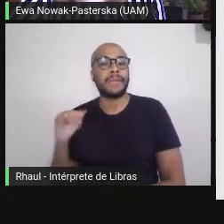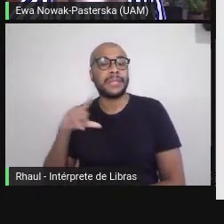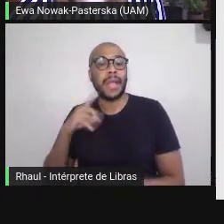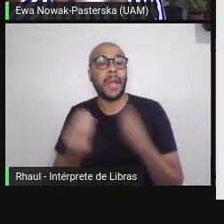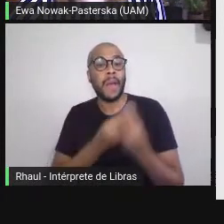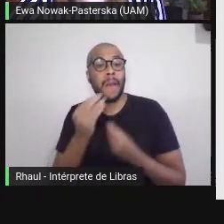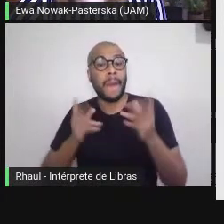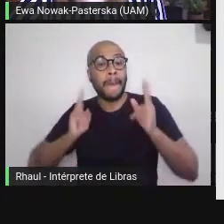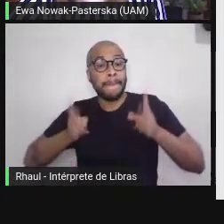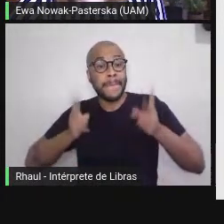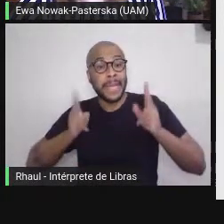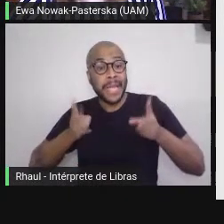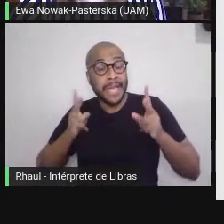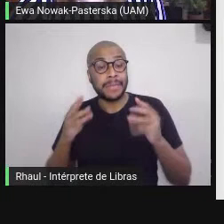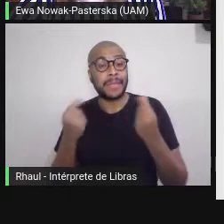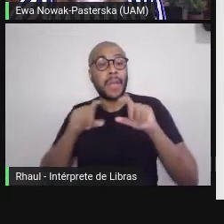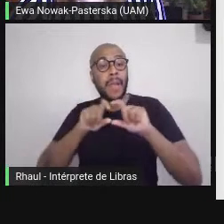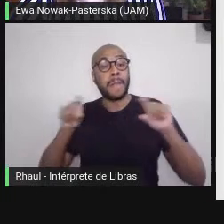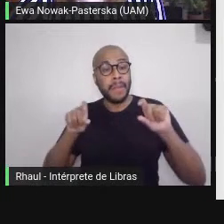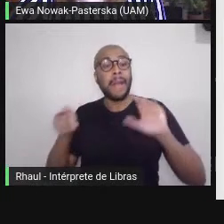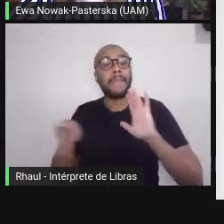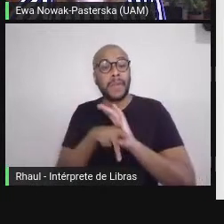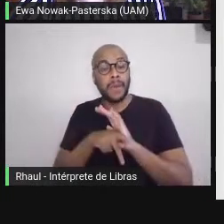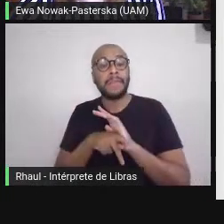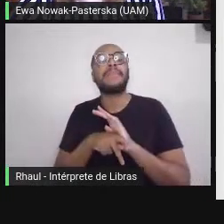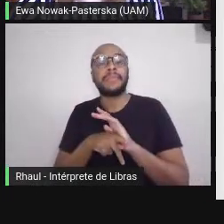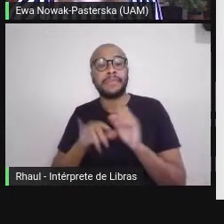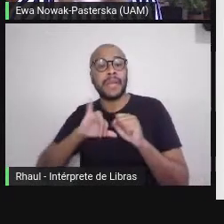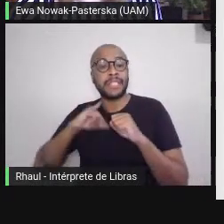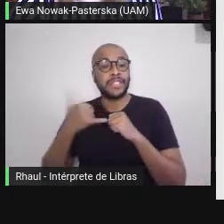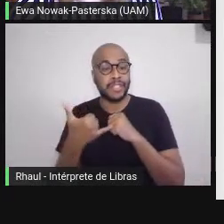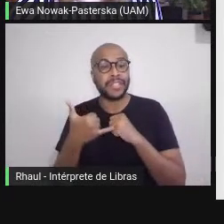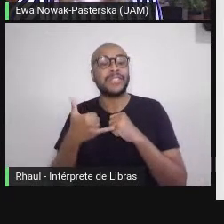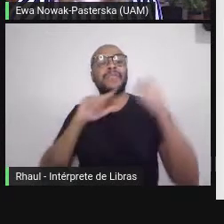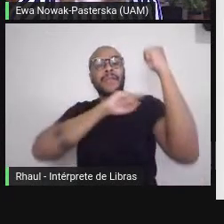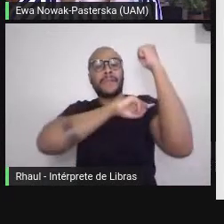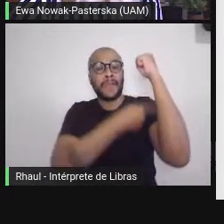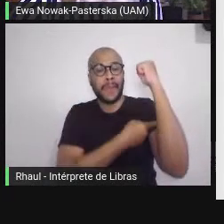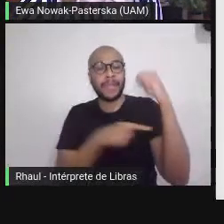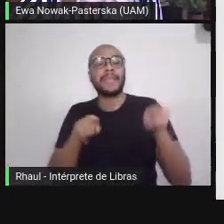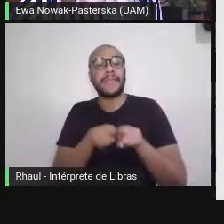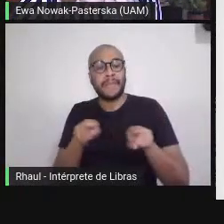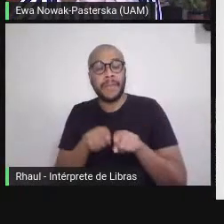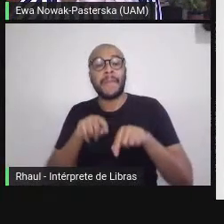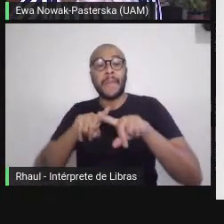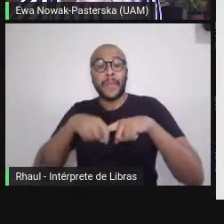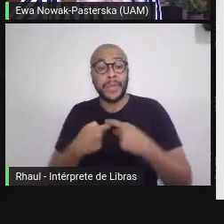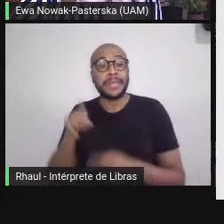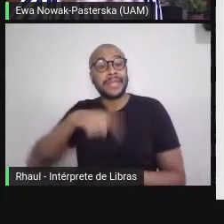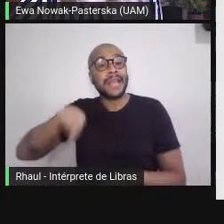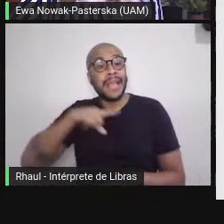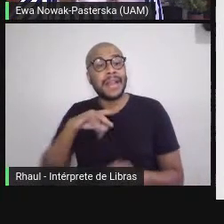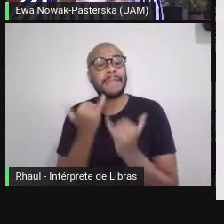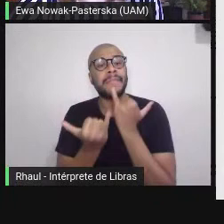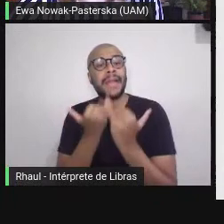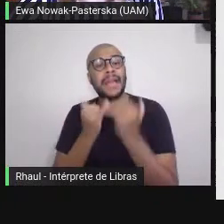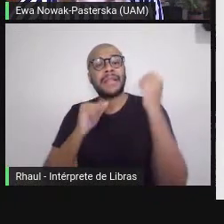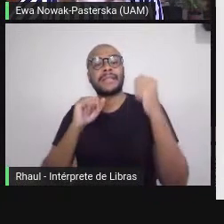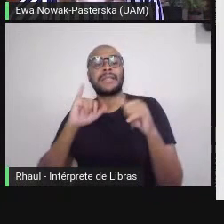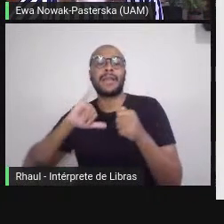as mesmas terminações que os adjetivos poloneses têm. Por isso, eles se comportam como se fossem